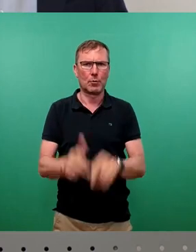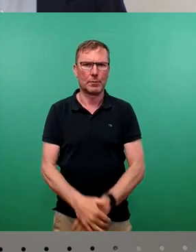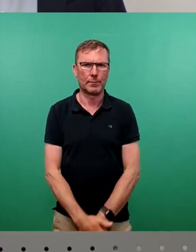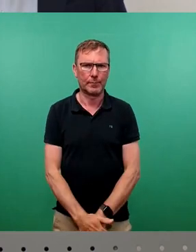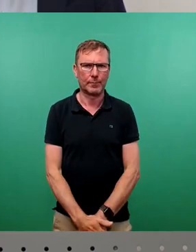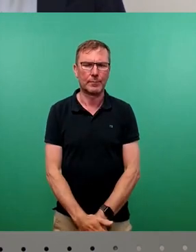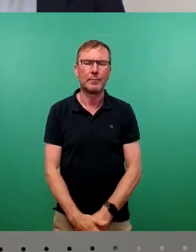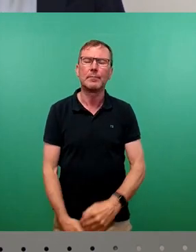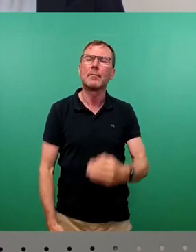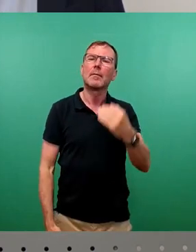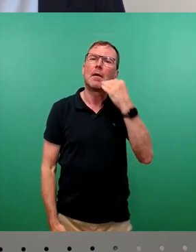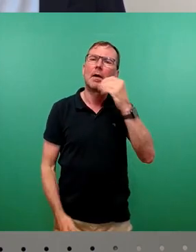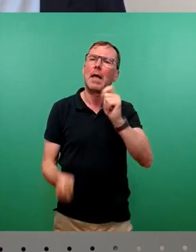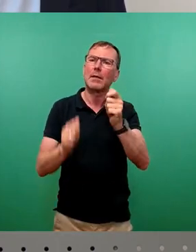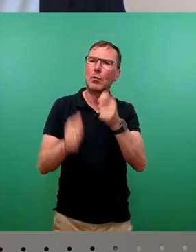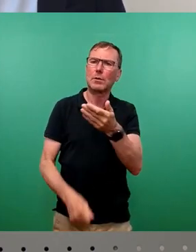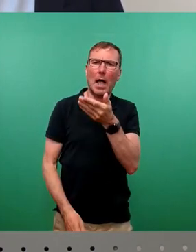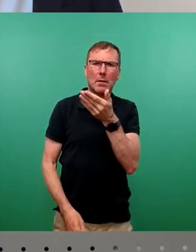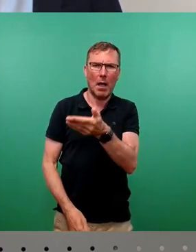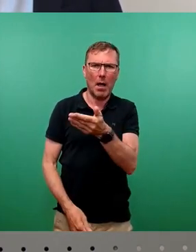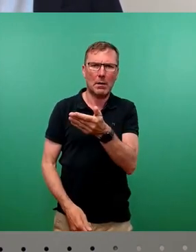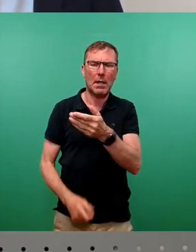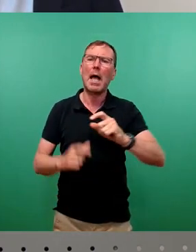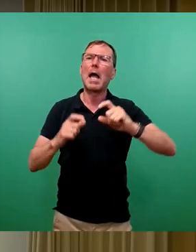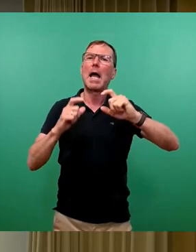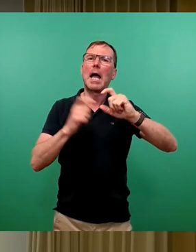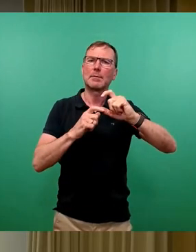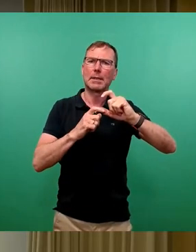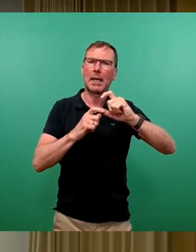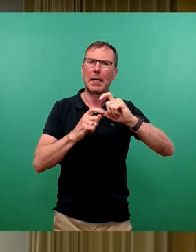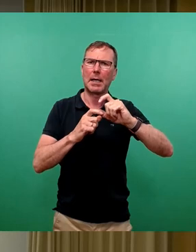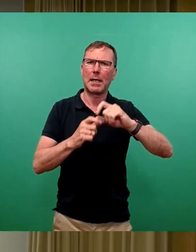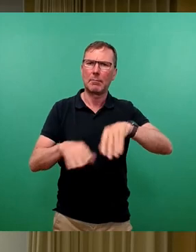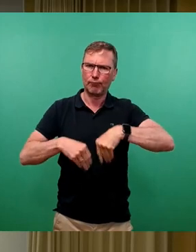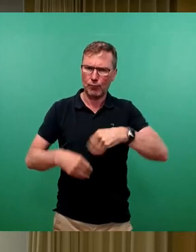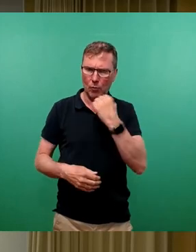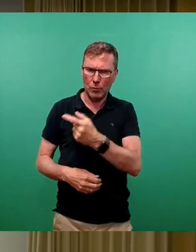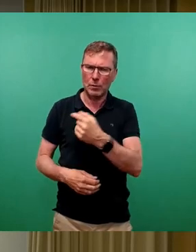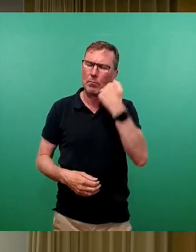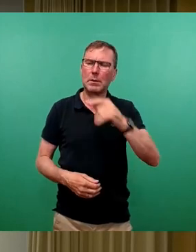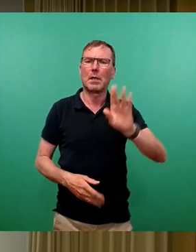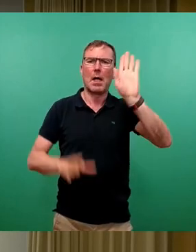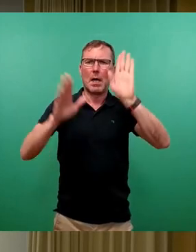dem Änderungsantrag der SPD folgen möchte, den bitte ich jetzt um Stimmzeichen.